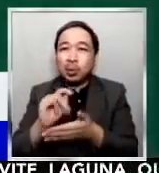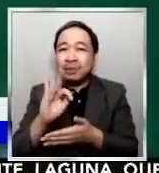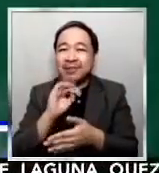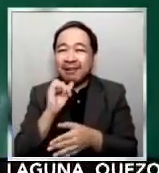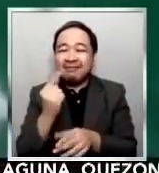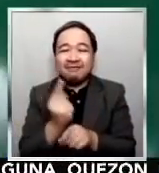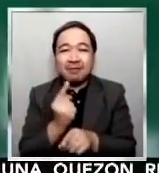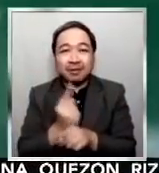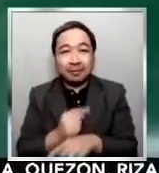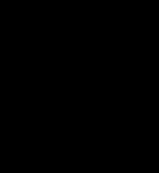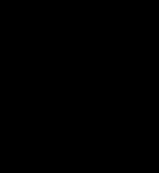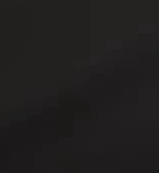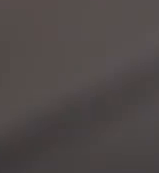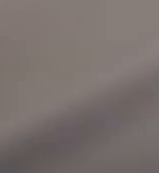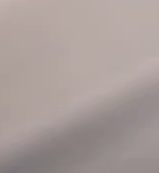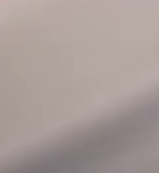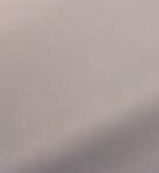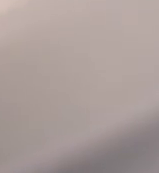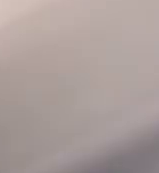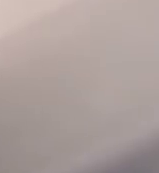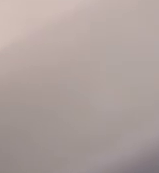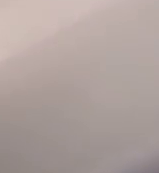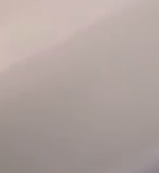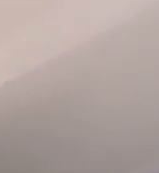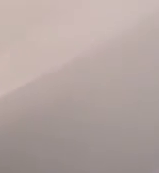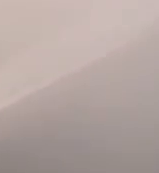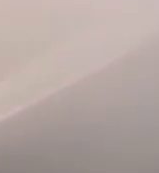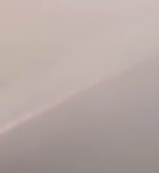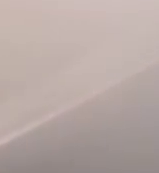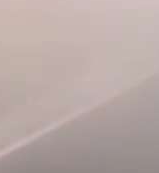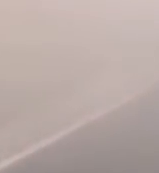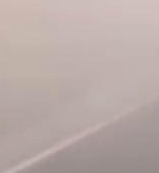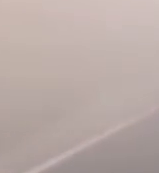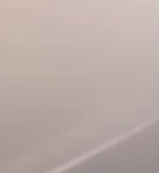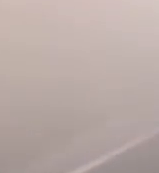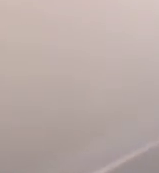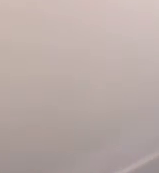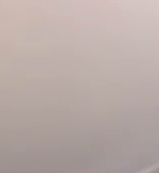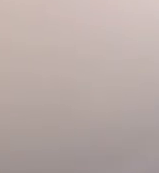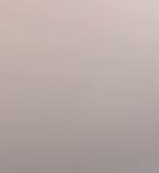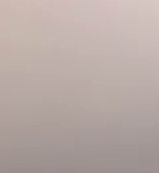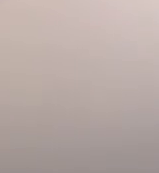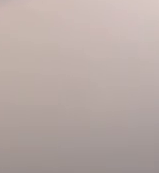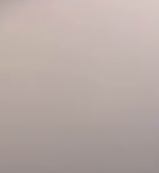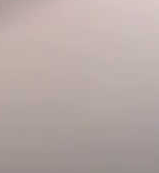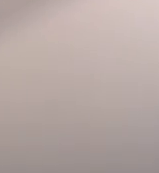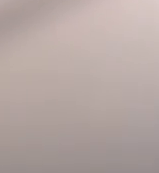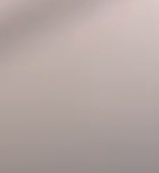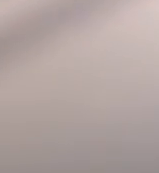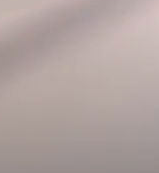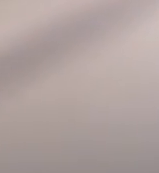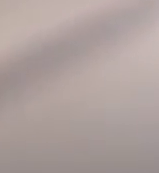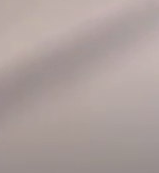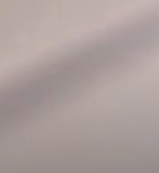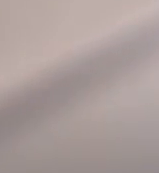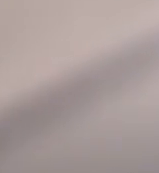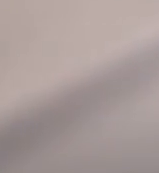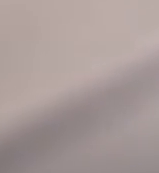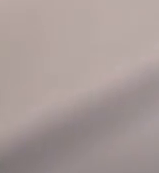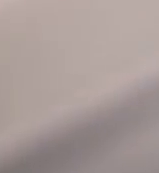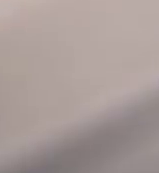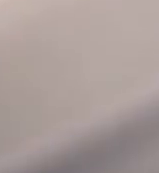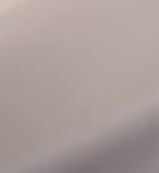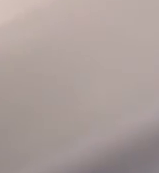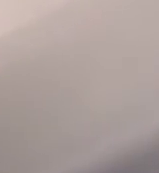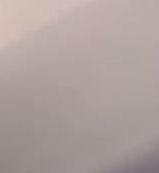nakatutok, 24 oras. Hindi natutulog ang mga balita. Kaya para sa pinakasariwang balita, mag-subscribe kayo sa aming